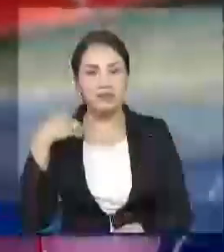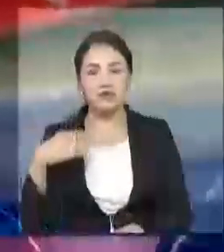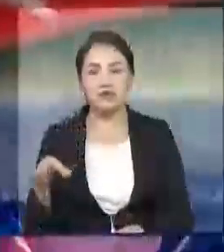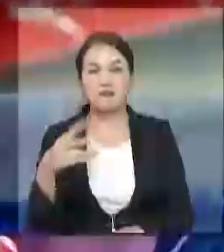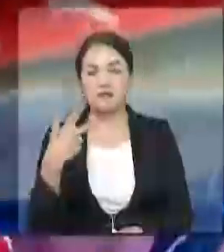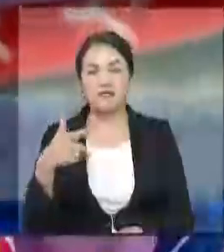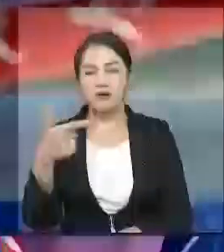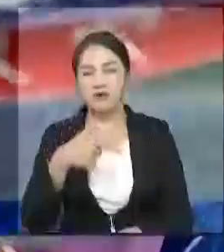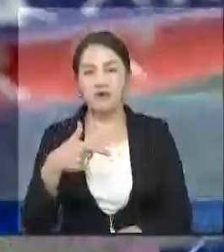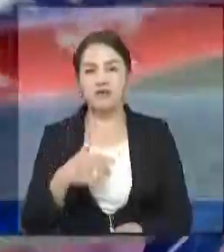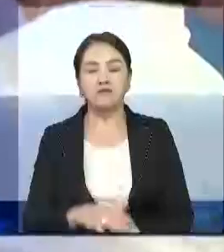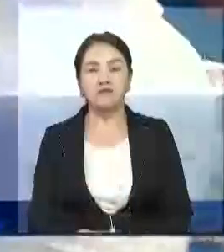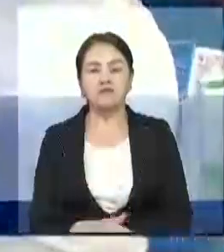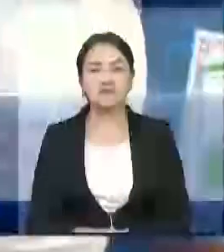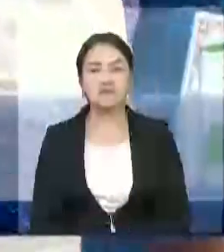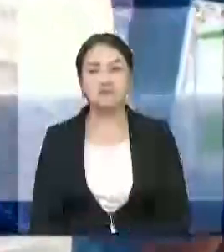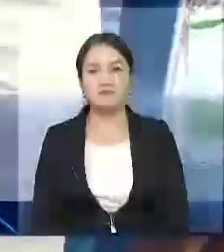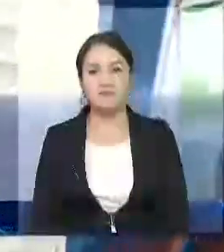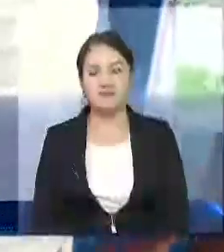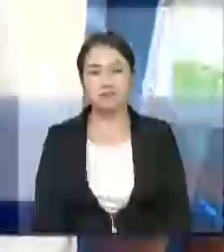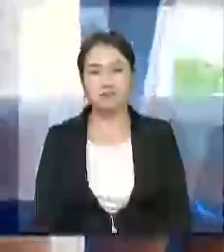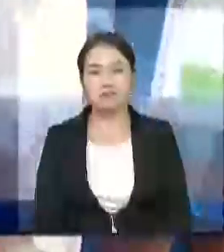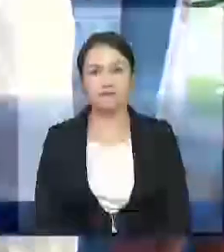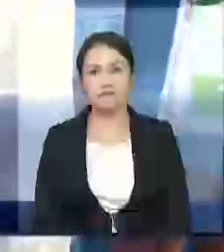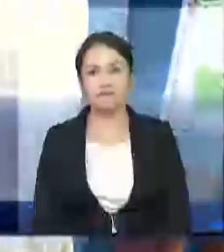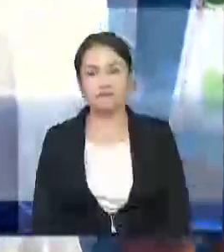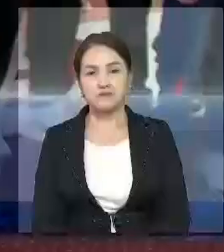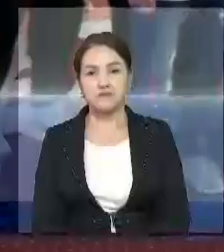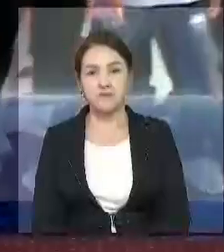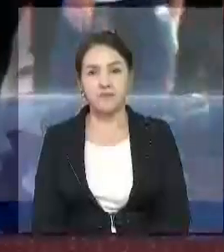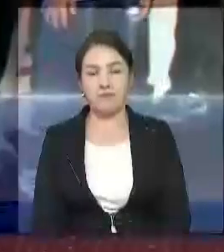третье – атырауские борцы. Владимир Федотов, Динара Абдуалиева, Дажан Жасуланов, телеканал Актобе.